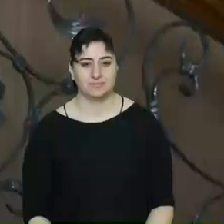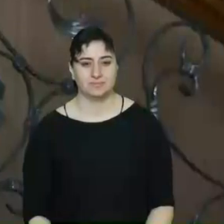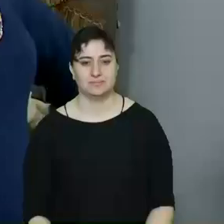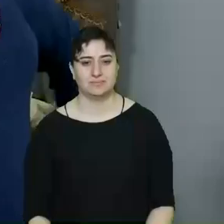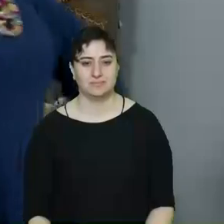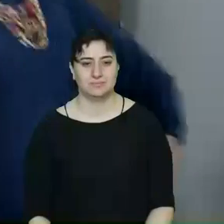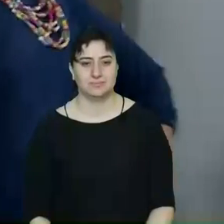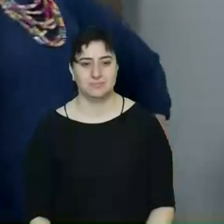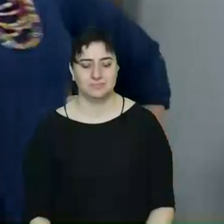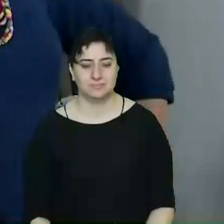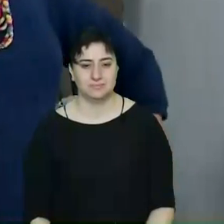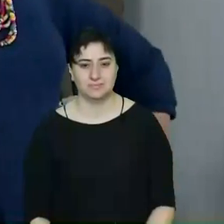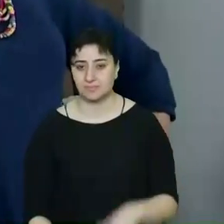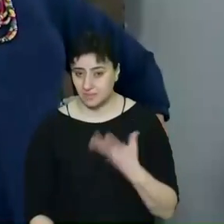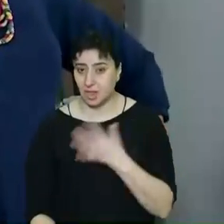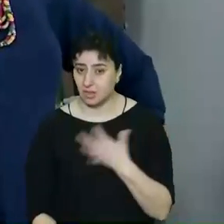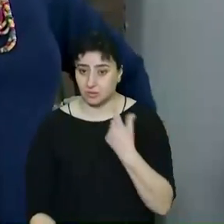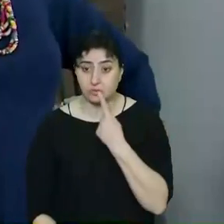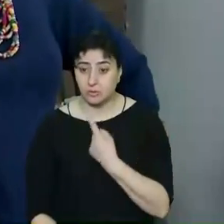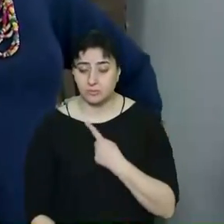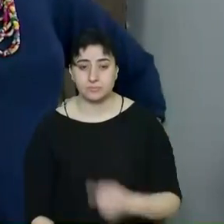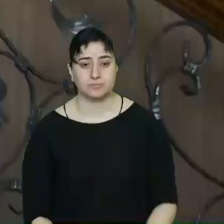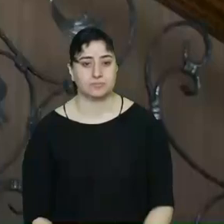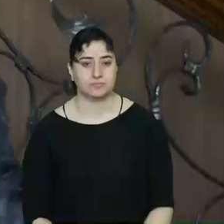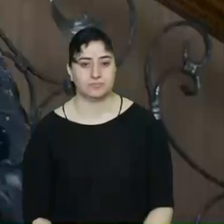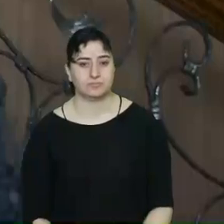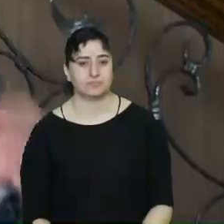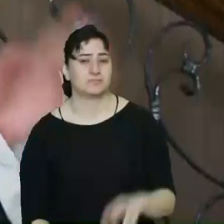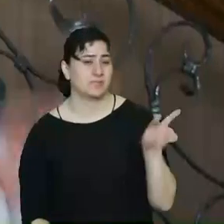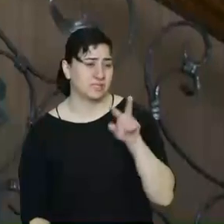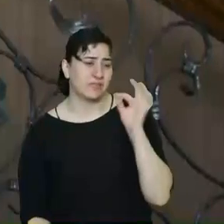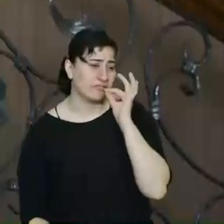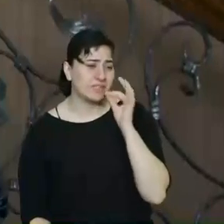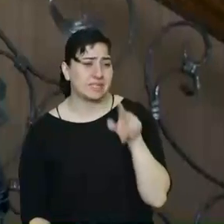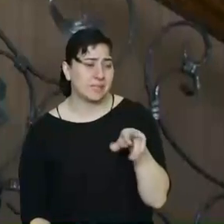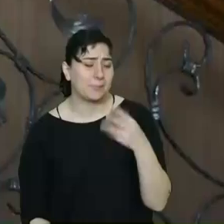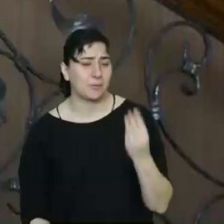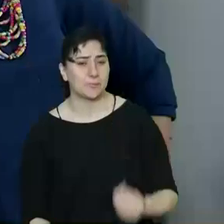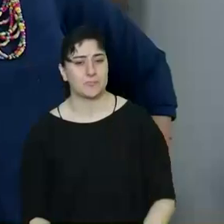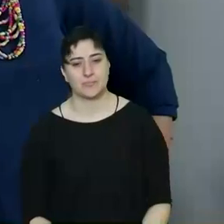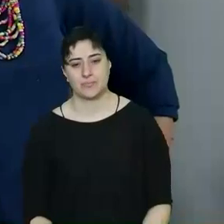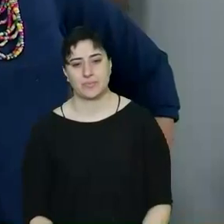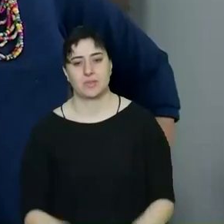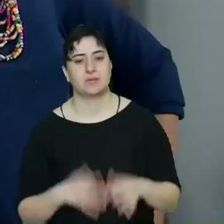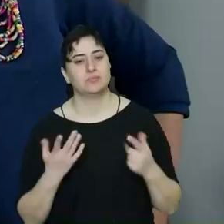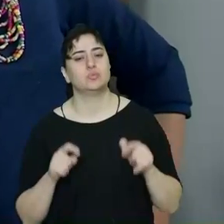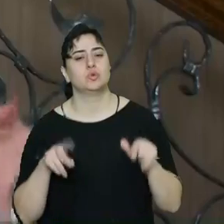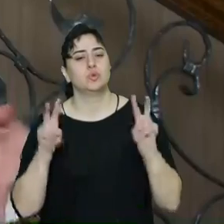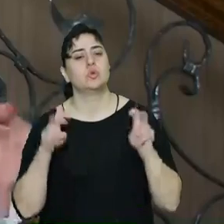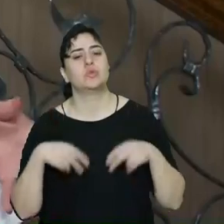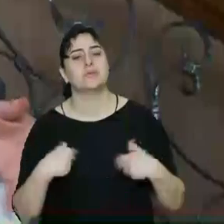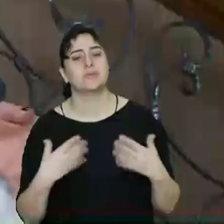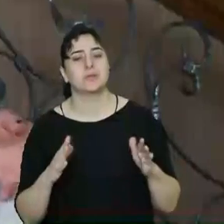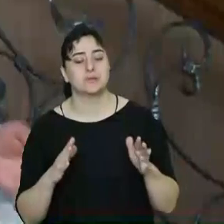Serpil şaşkın. Anneciğim söylesene artık. Ay ikiniz de fıstık gibisiniz yavrum. Neyse konu bu değil